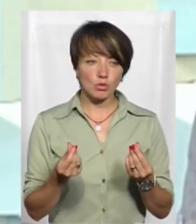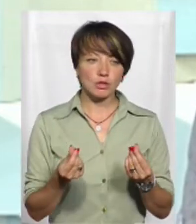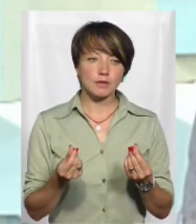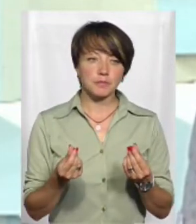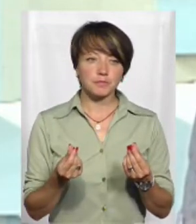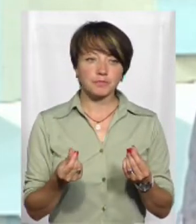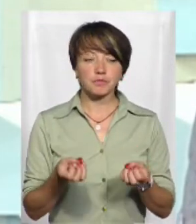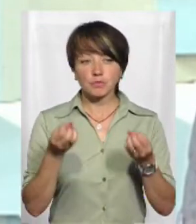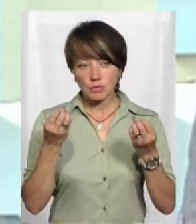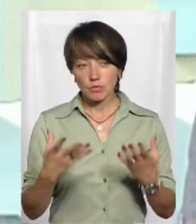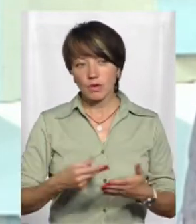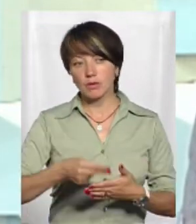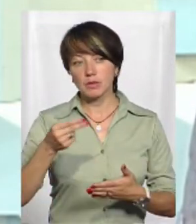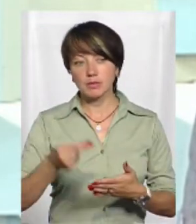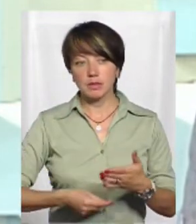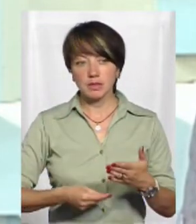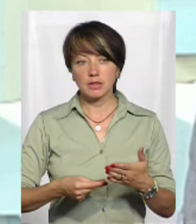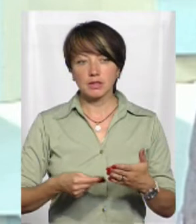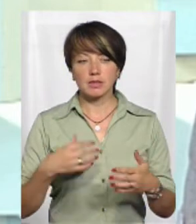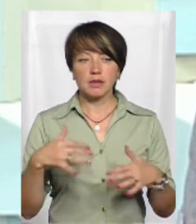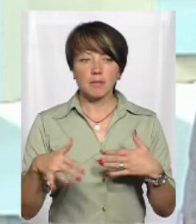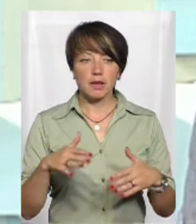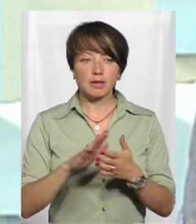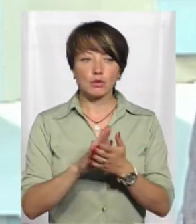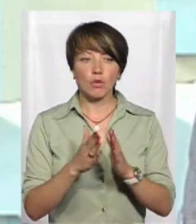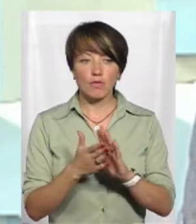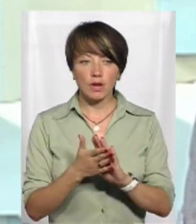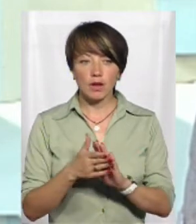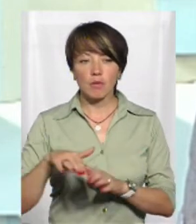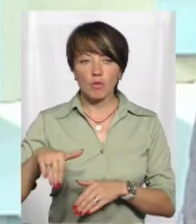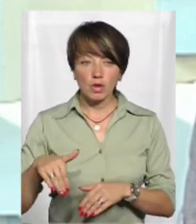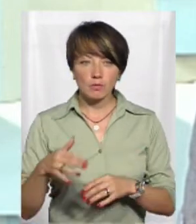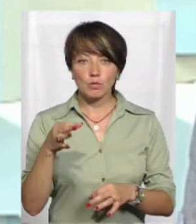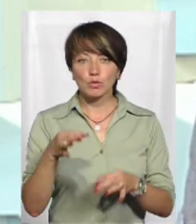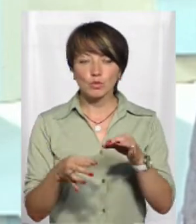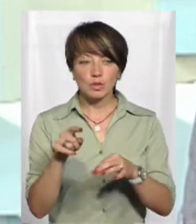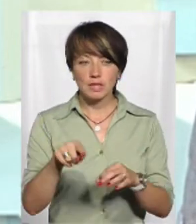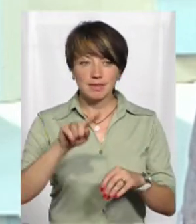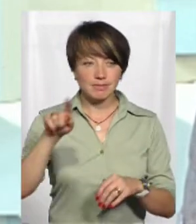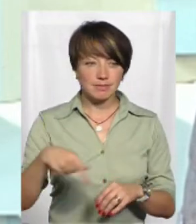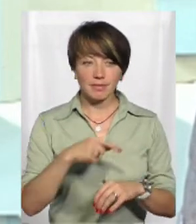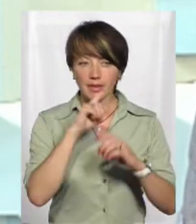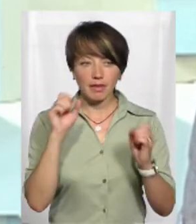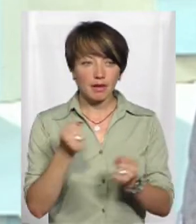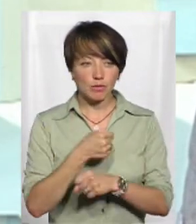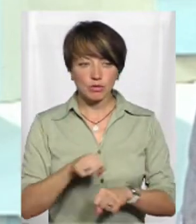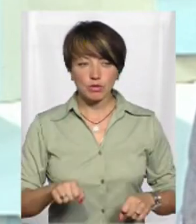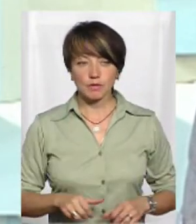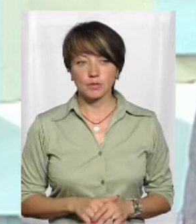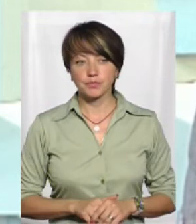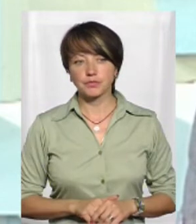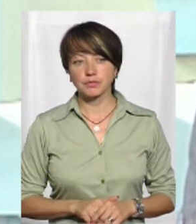Вони підписують дуже слабенькі договори, в яких потім відсудити практично з них нічого не можна. Тому